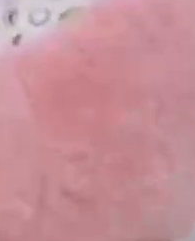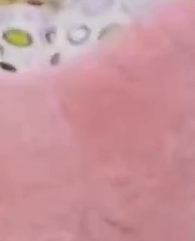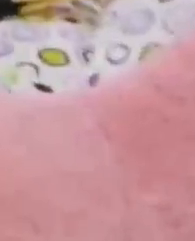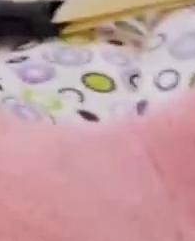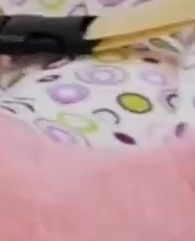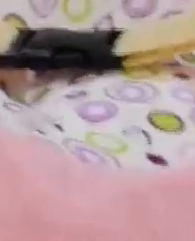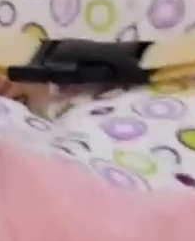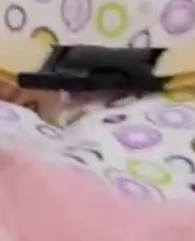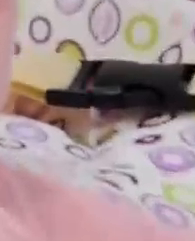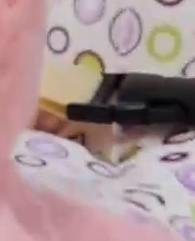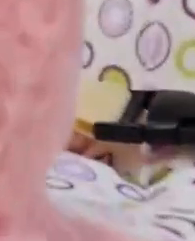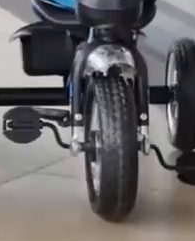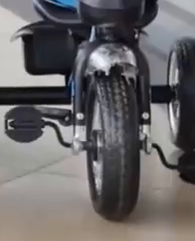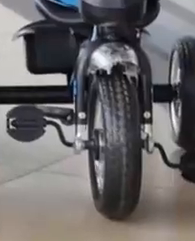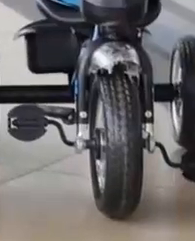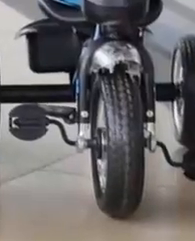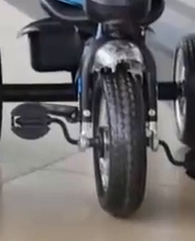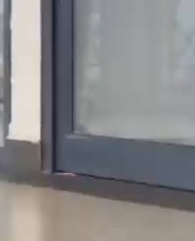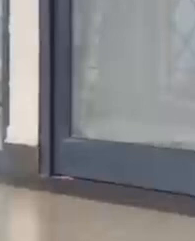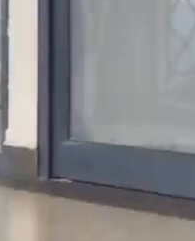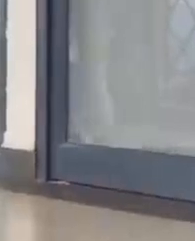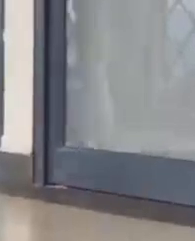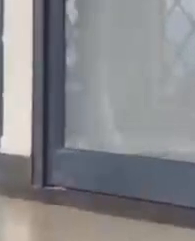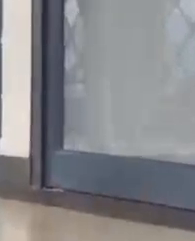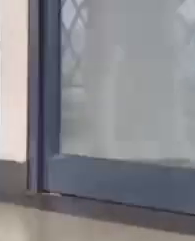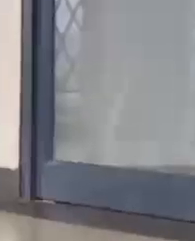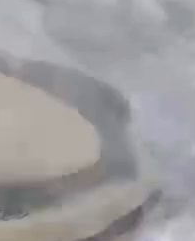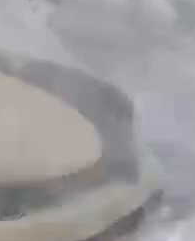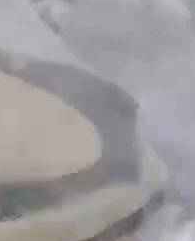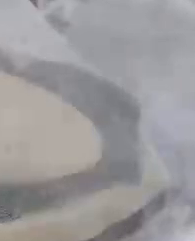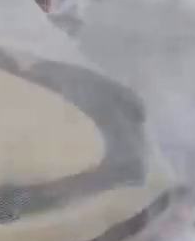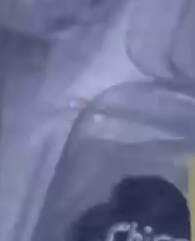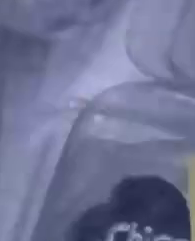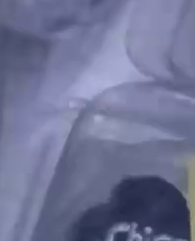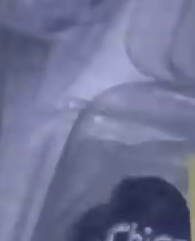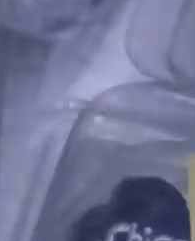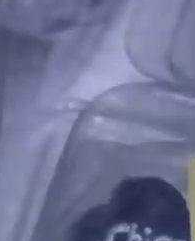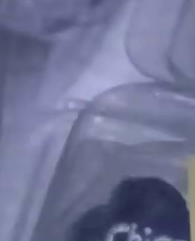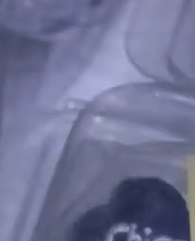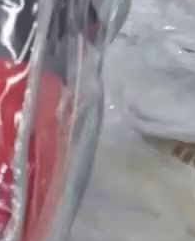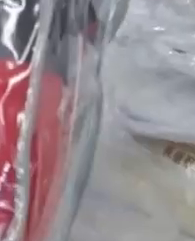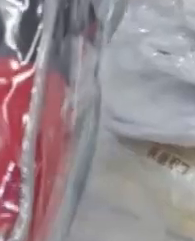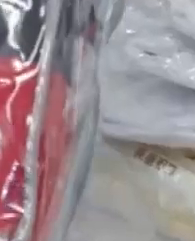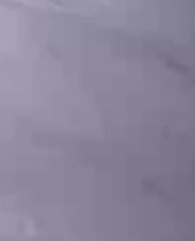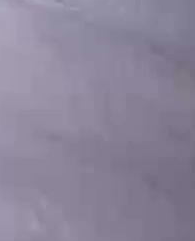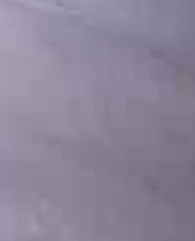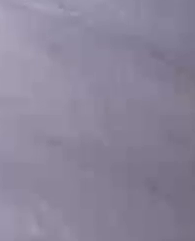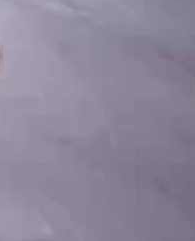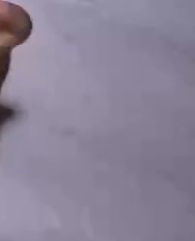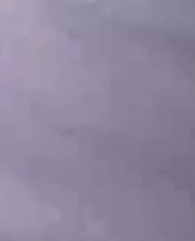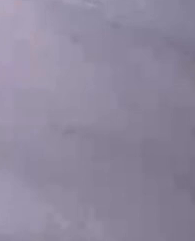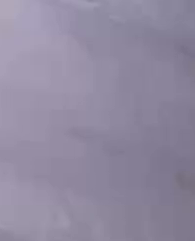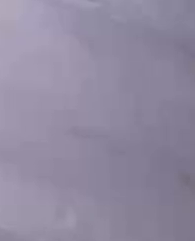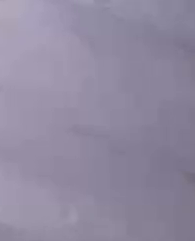shop kandi tuzanagwa ibikinisho birimo nk'imodoka nini umwana yicaramo akitwara. By'akarusho ni twebwe duhagarariye pampa na renjete bya